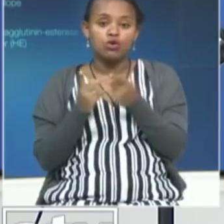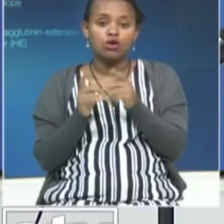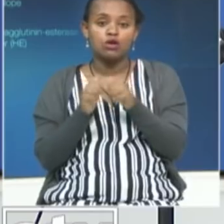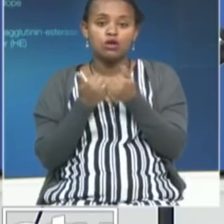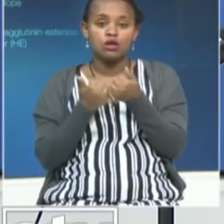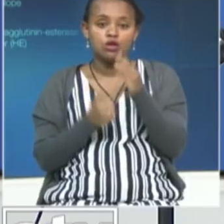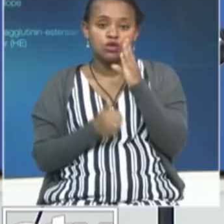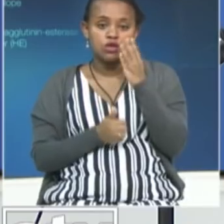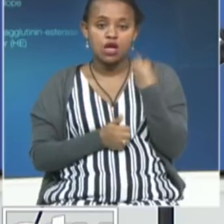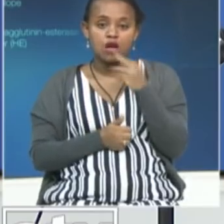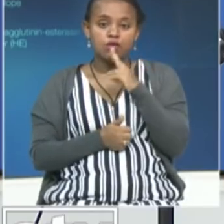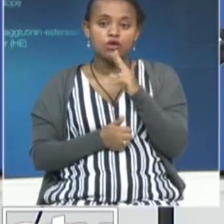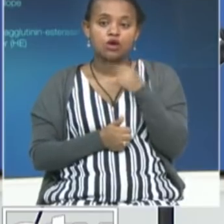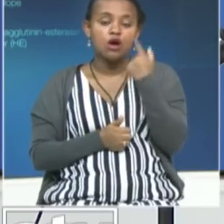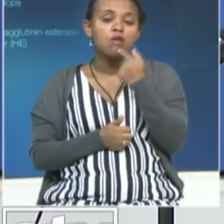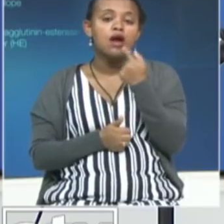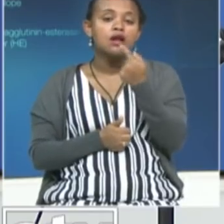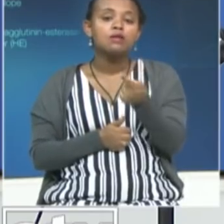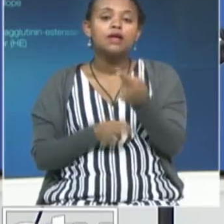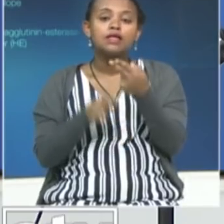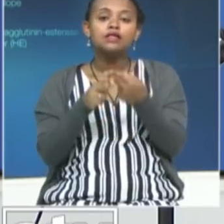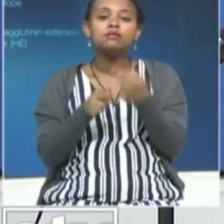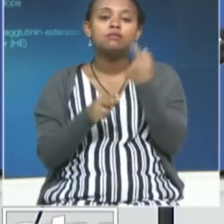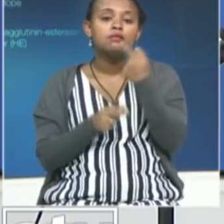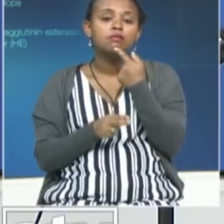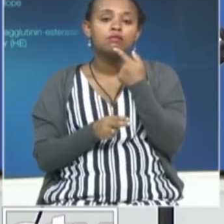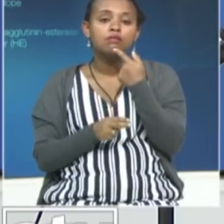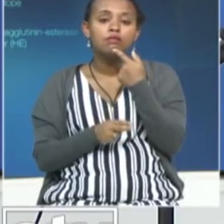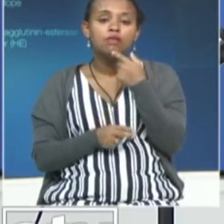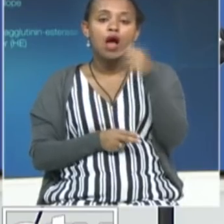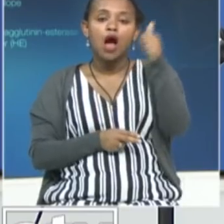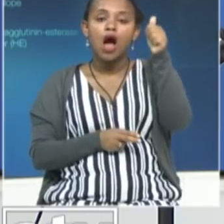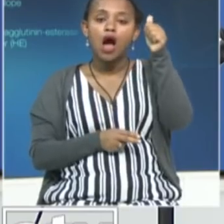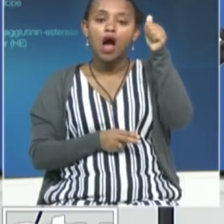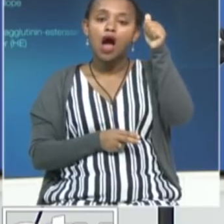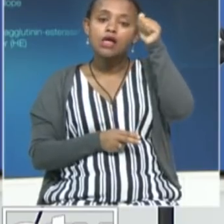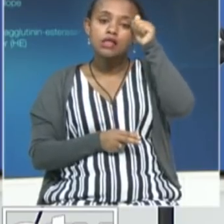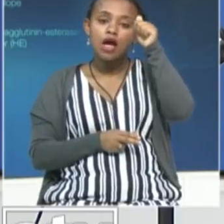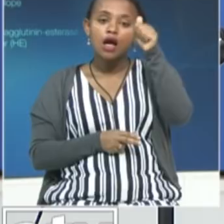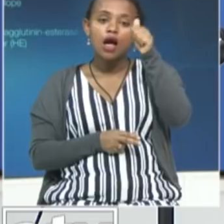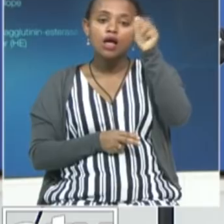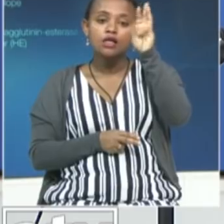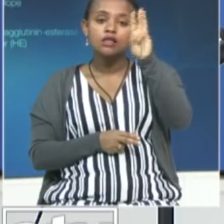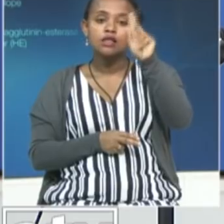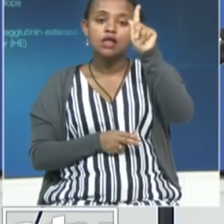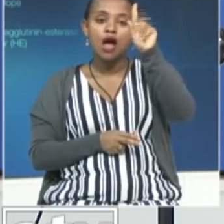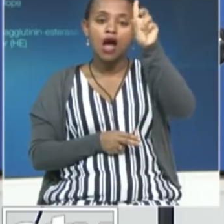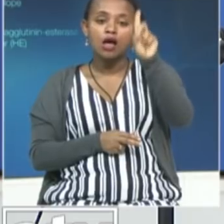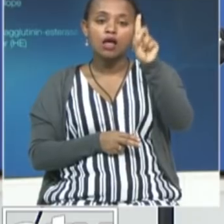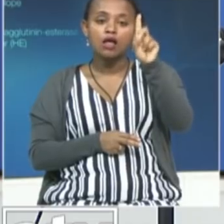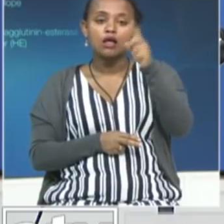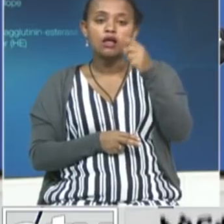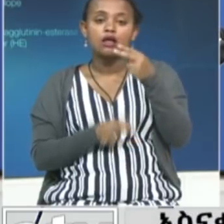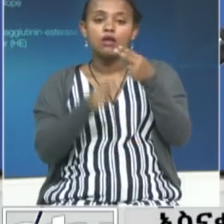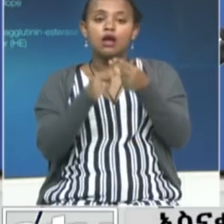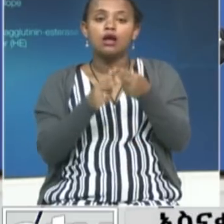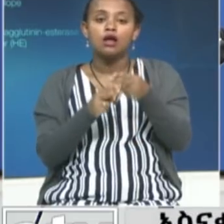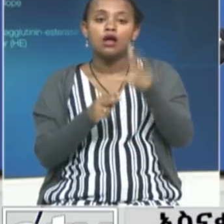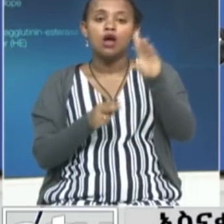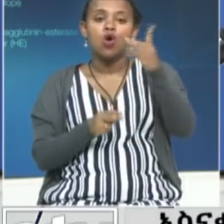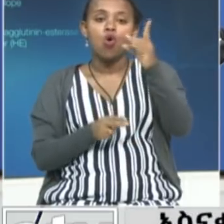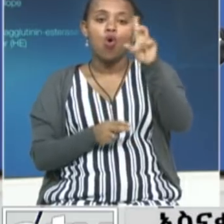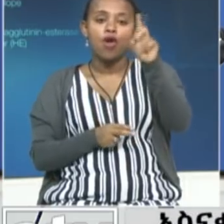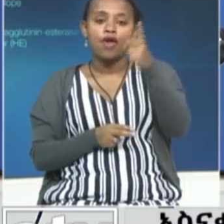ሰላም ናችሁ? መስከነው ማናሉ ስሞን አስናቀ ባንተ ተቆይ። እሺ አስናቀ ይከተል